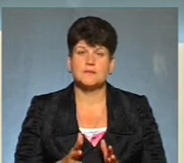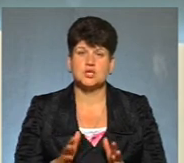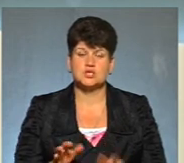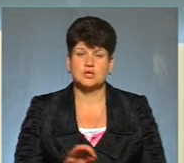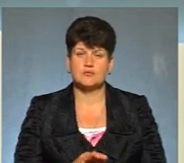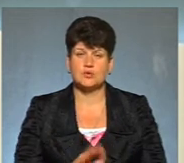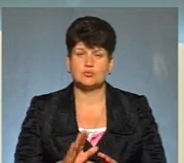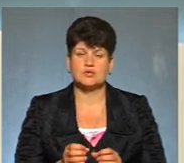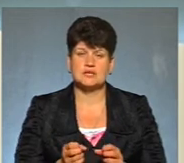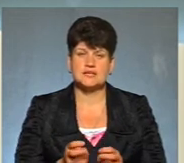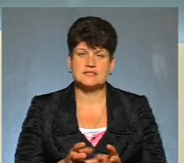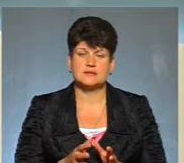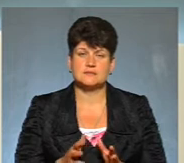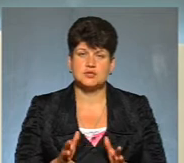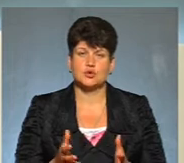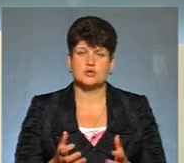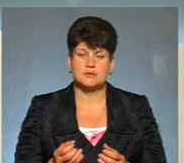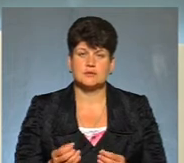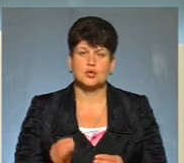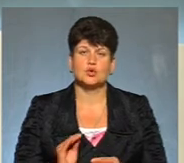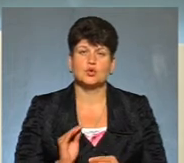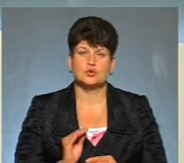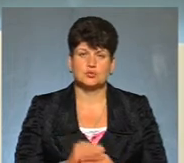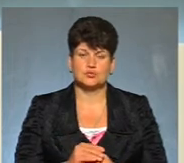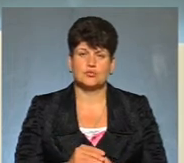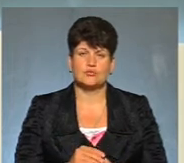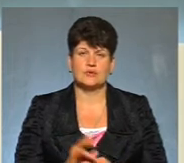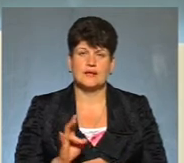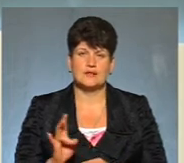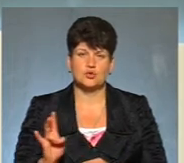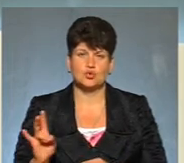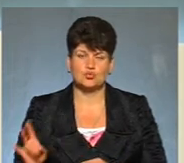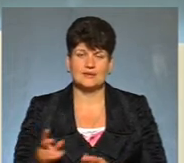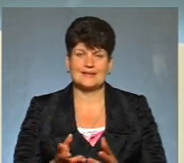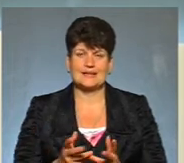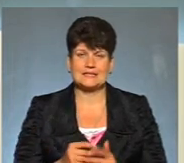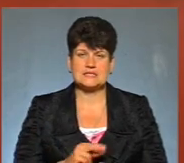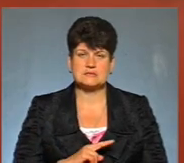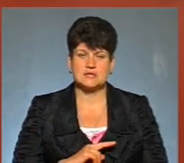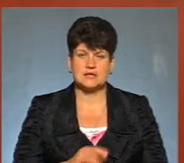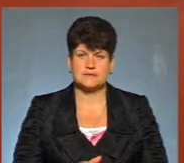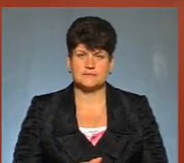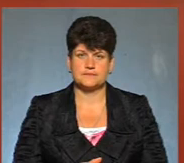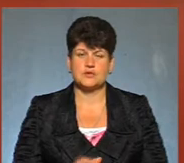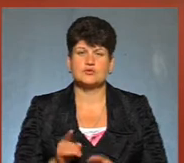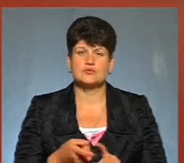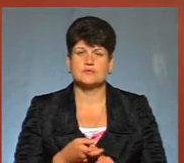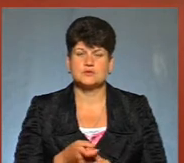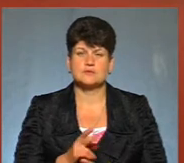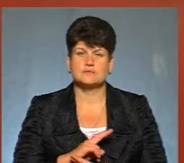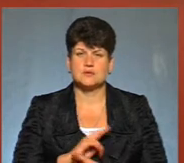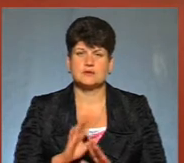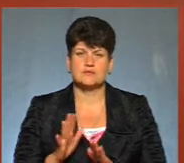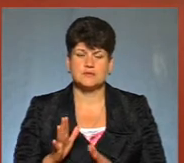більші ризики отримати ще додатково енну кількість смертей. Стосовно летальних випадків, зафіксований в нашій